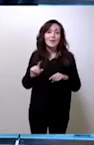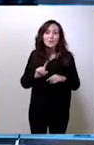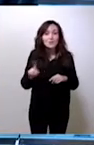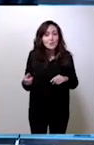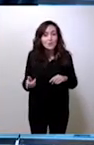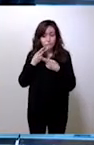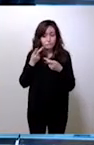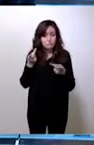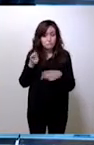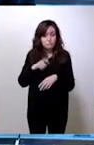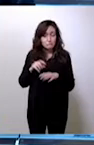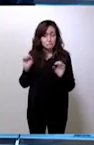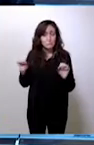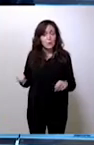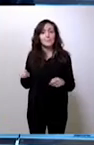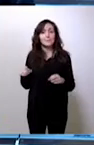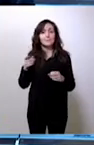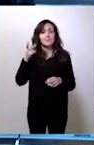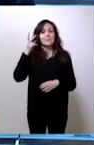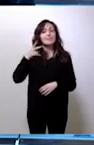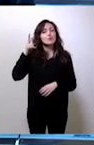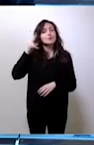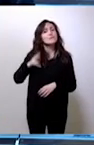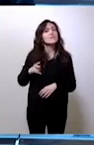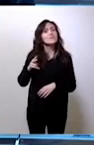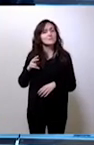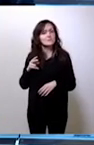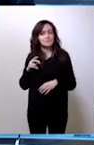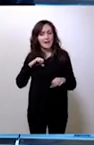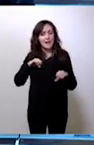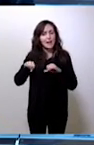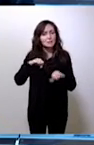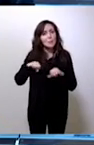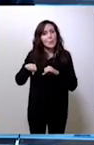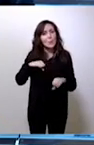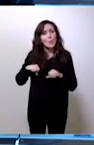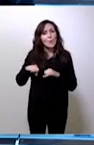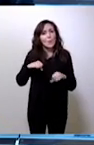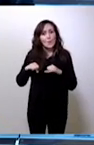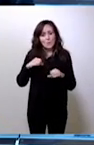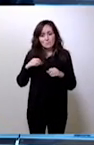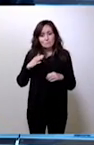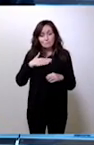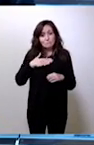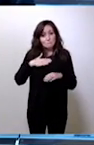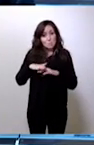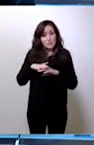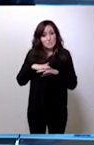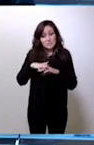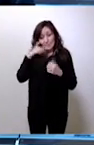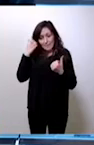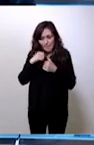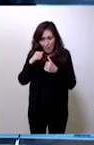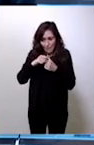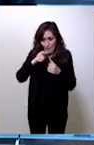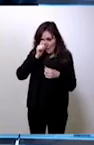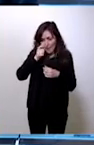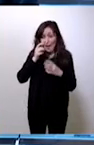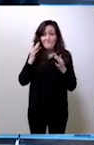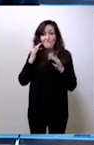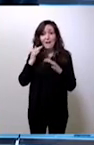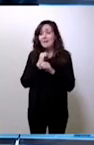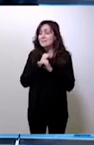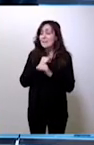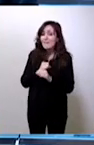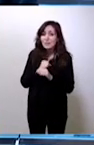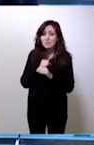pas de précipitation. La philosophie d'action qui préside à notre politique mémorielle s'agissant du sujet de la traite négrière